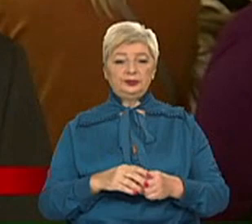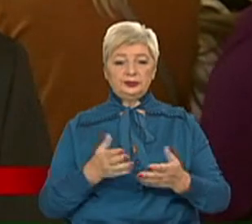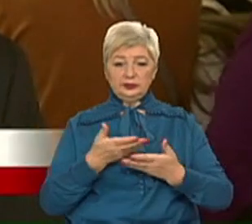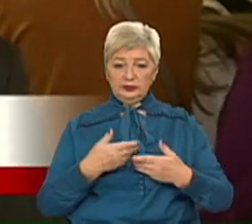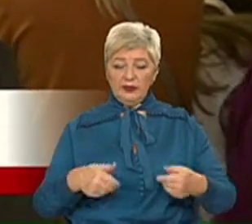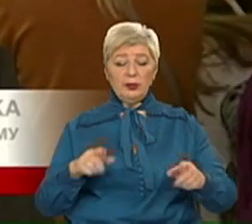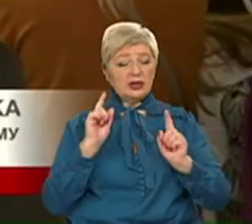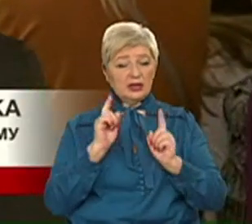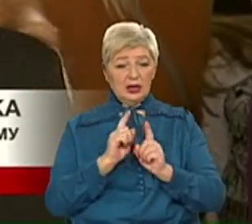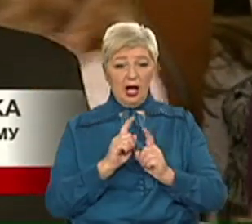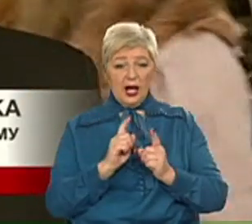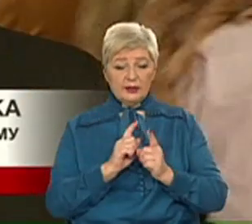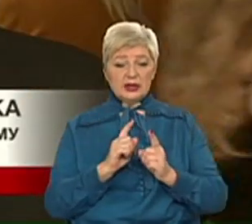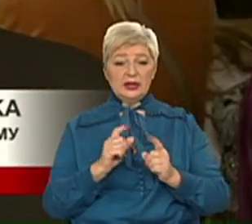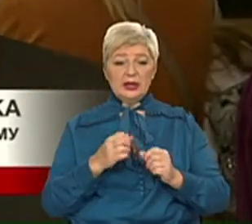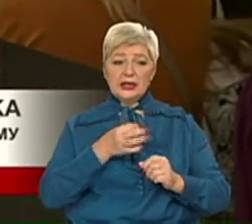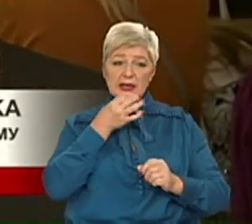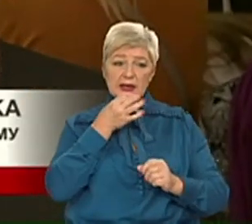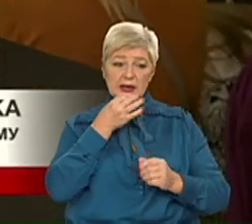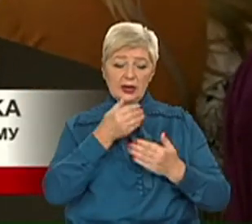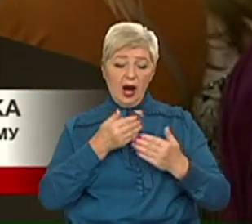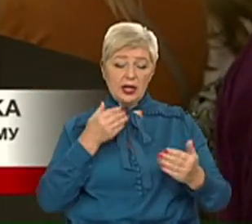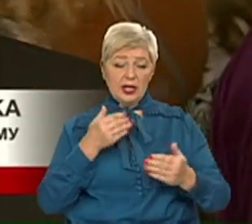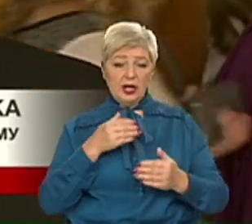Ми стикаємося з ранніми